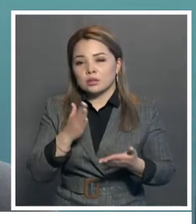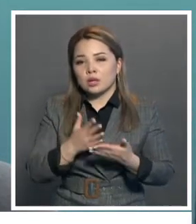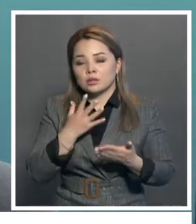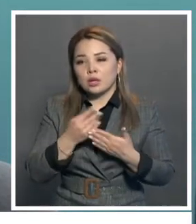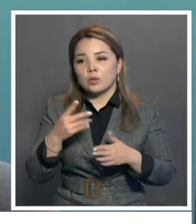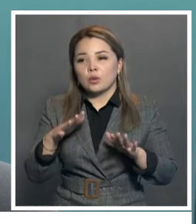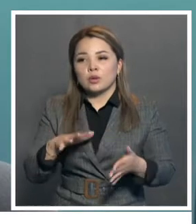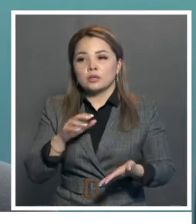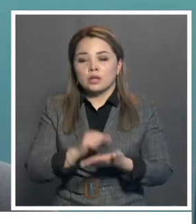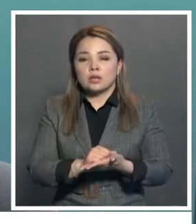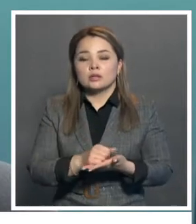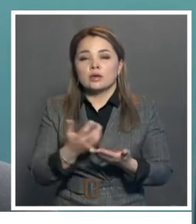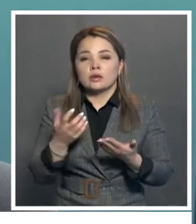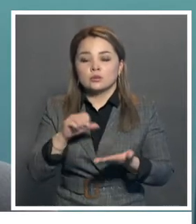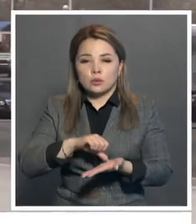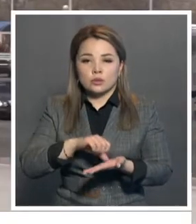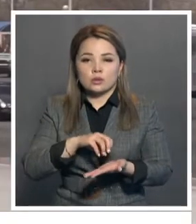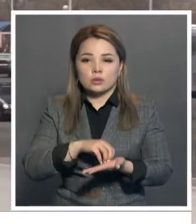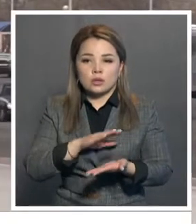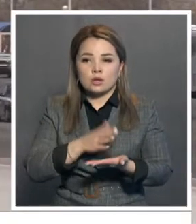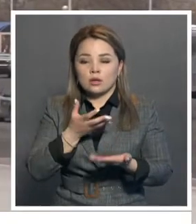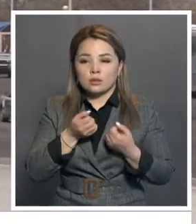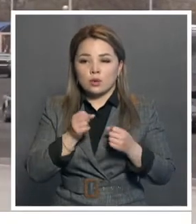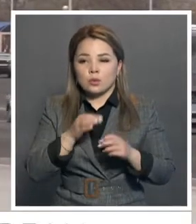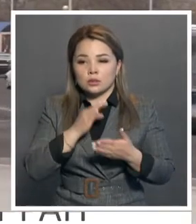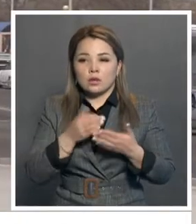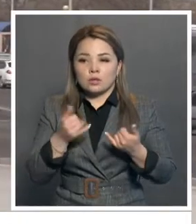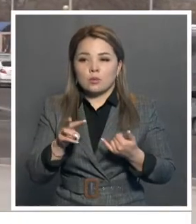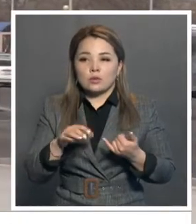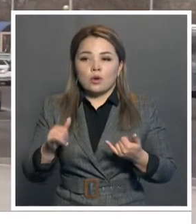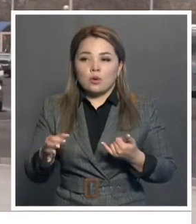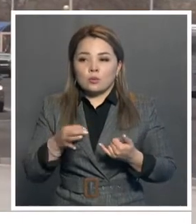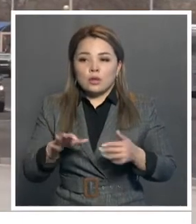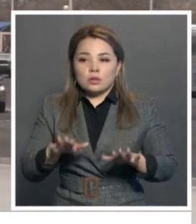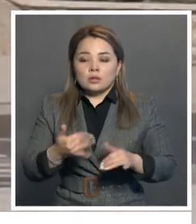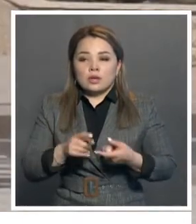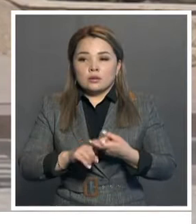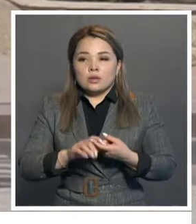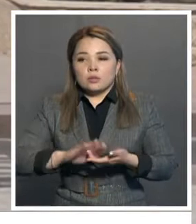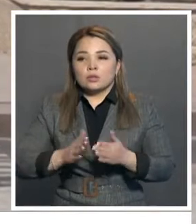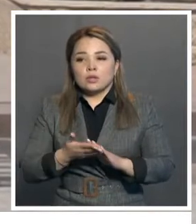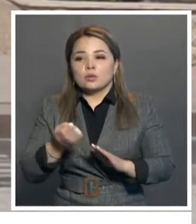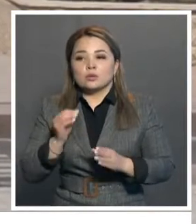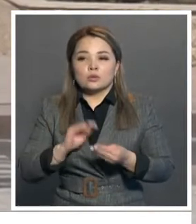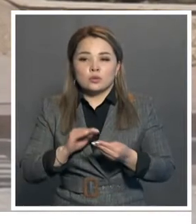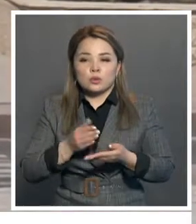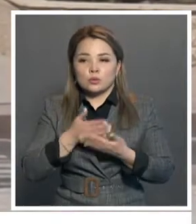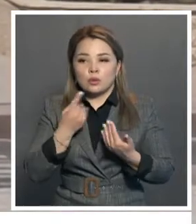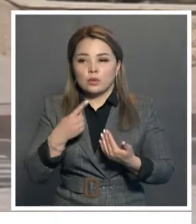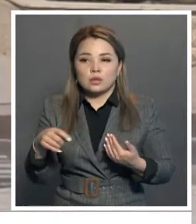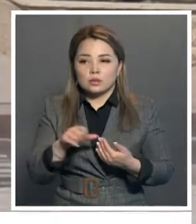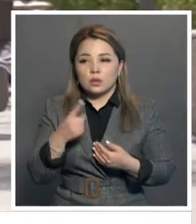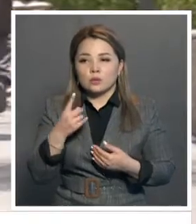бірінші орында десек те айтсақ болады. Ал Маңғыстауда эпидемиологиялық ахуал тұрақсыз. Соңғы бір